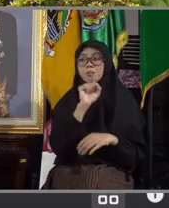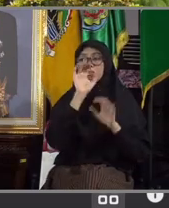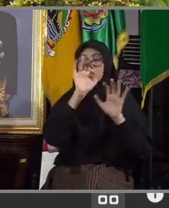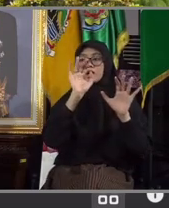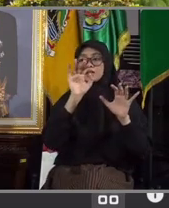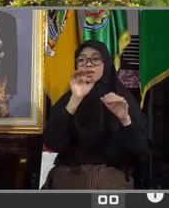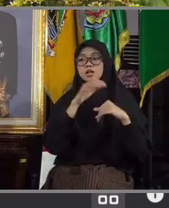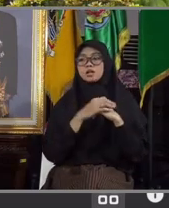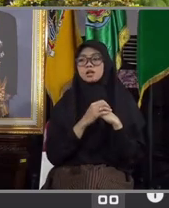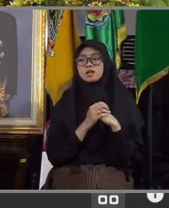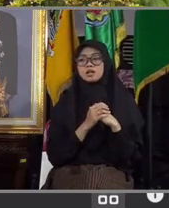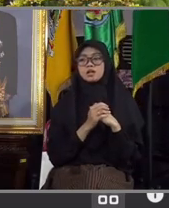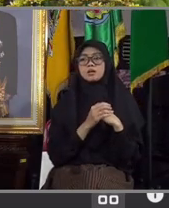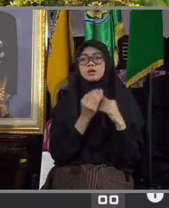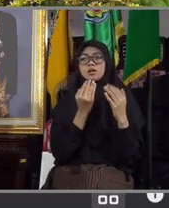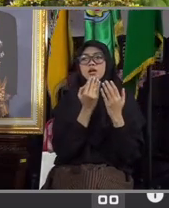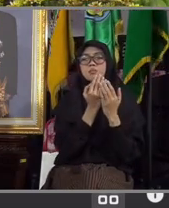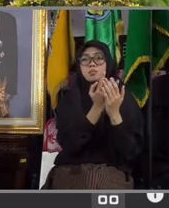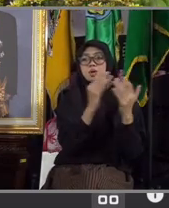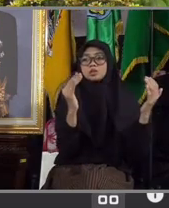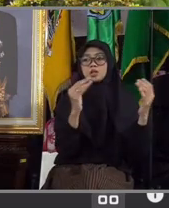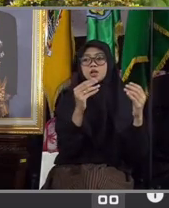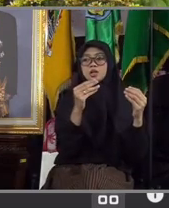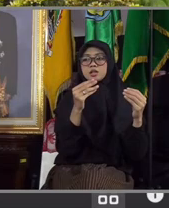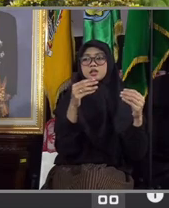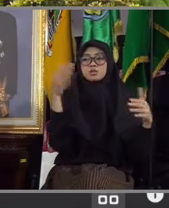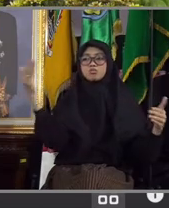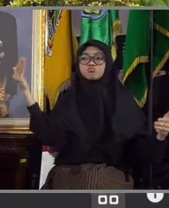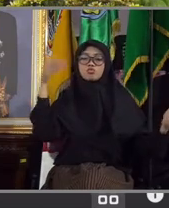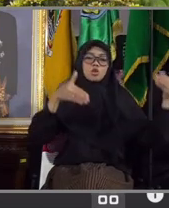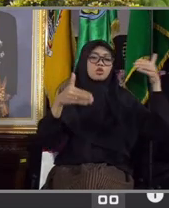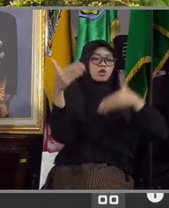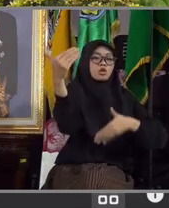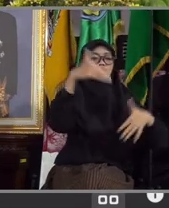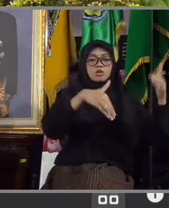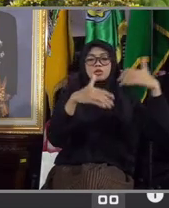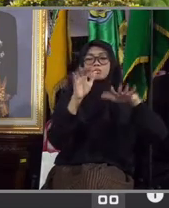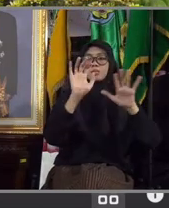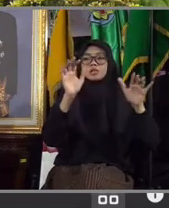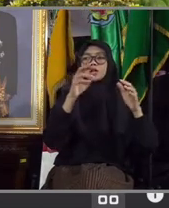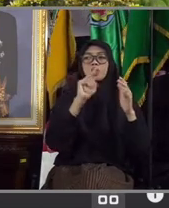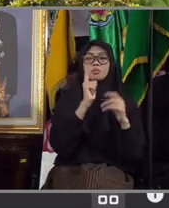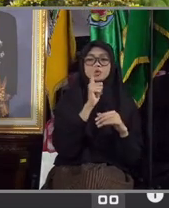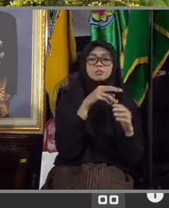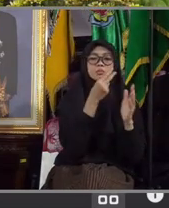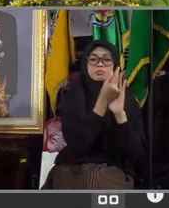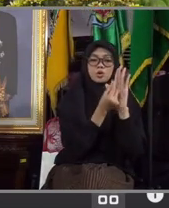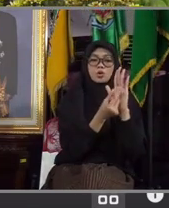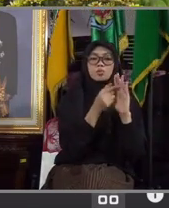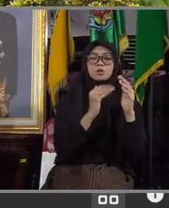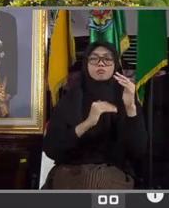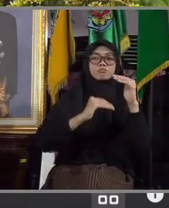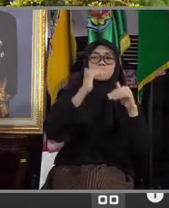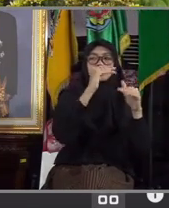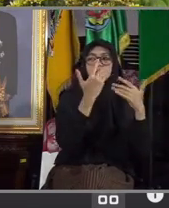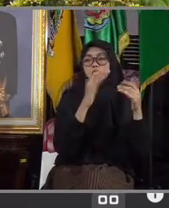sekali masyarakat yang datang sehingga ekonomi ini semakin meningkat di warga kami.